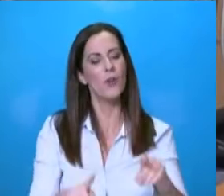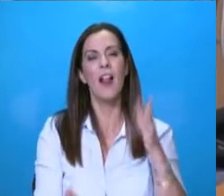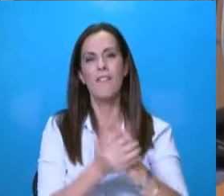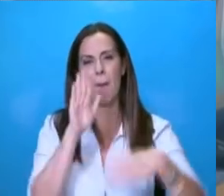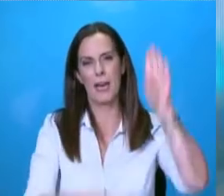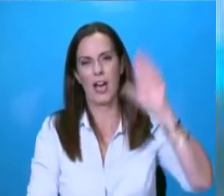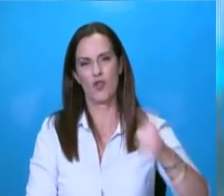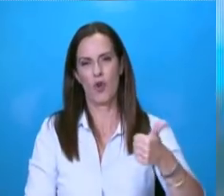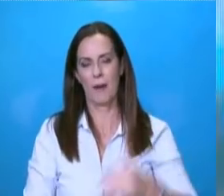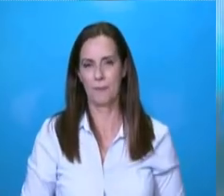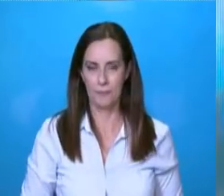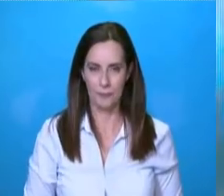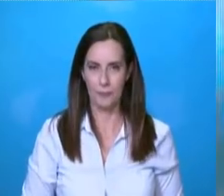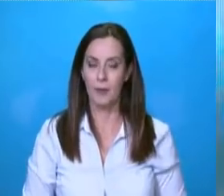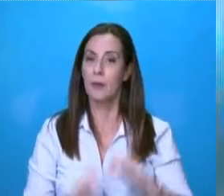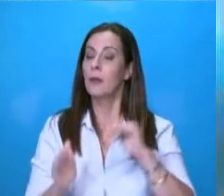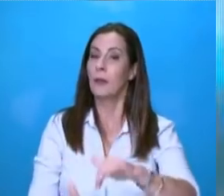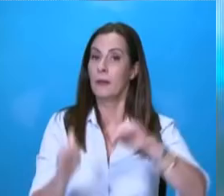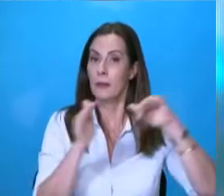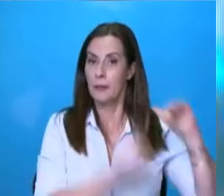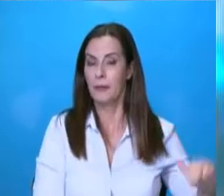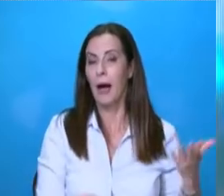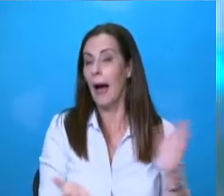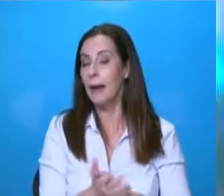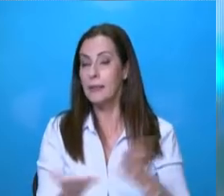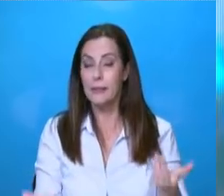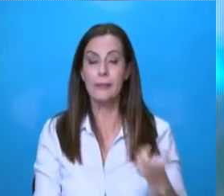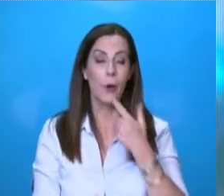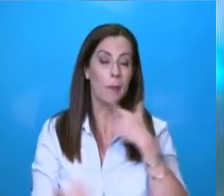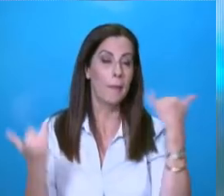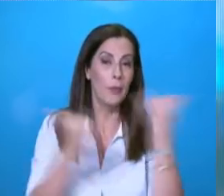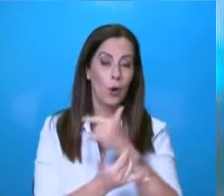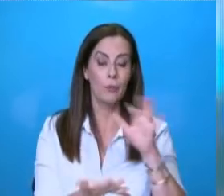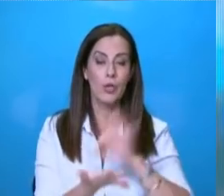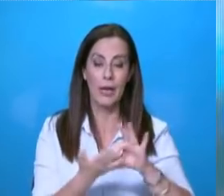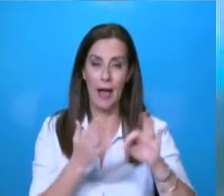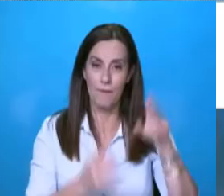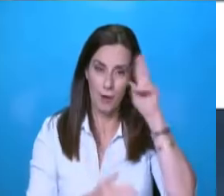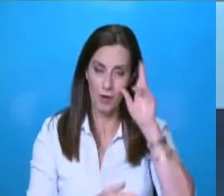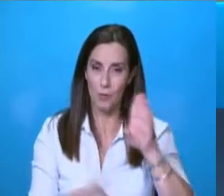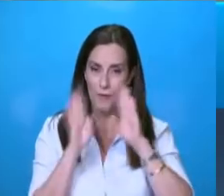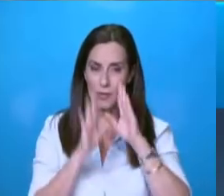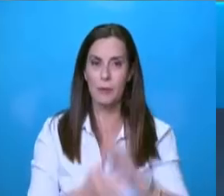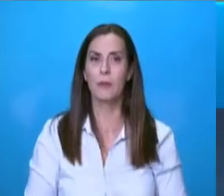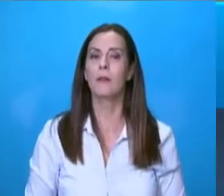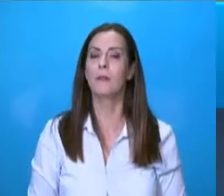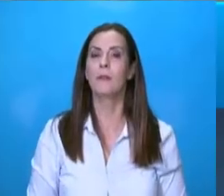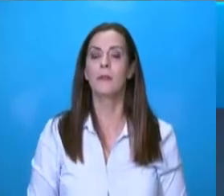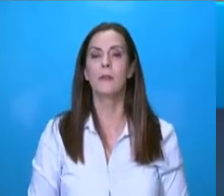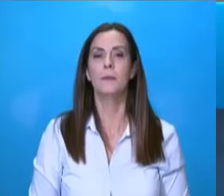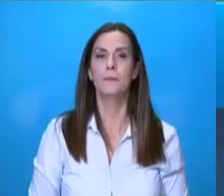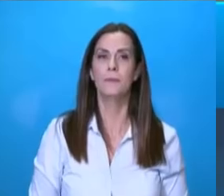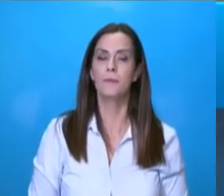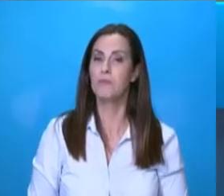ראשונה. כן, אז טעות של עובד זוטר, כך גיבו בליכוד, אבל מיכאל שמש כתבנו הפוליטי, מבירור